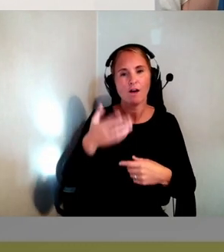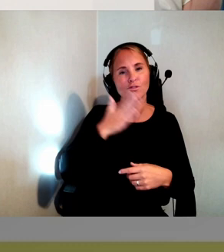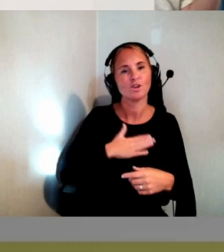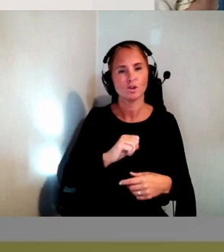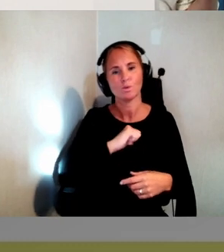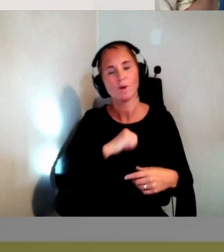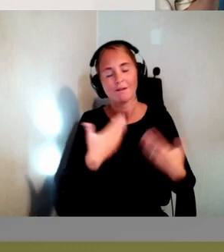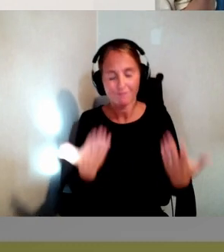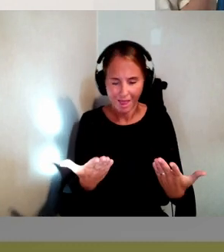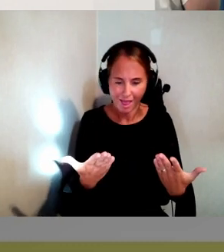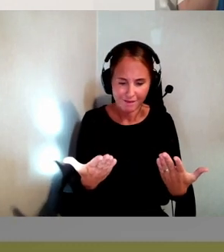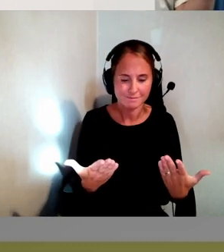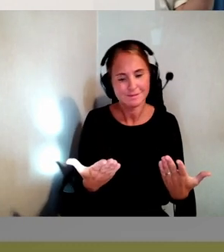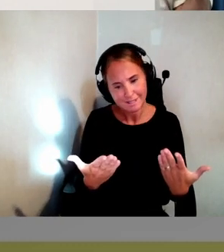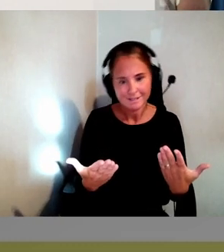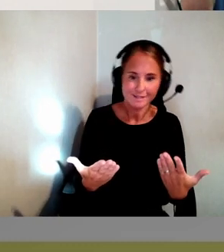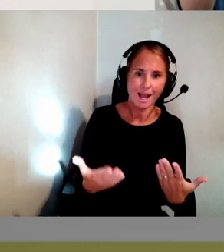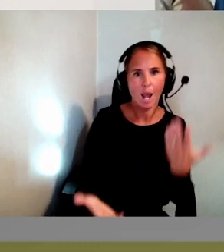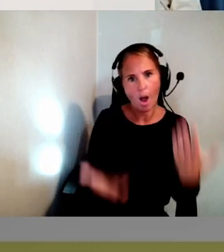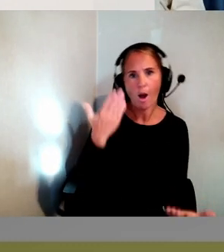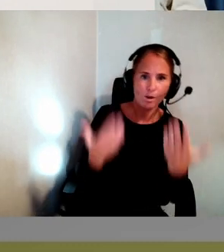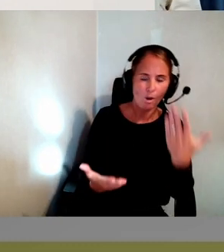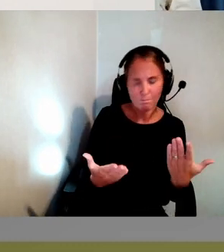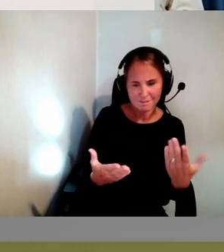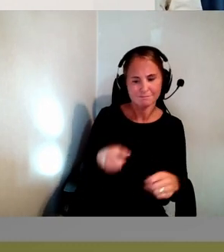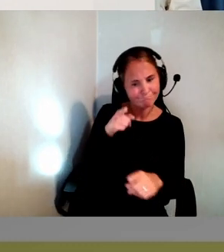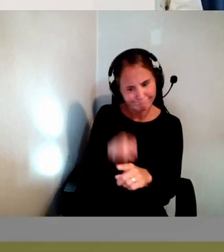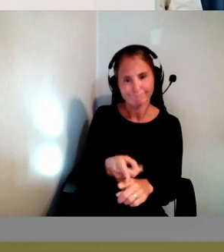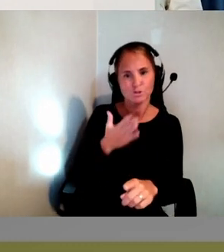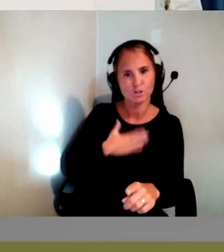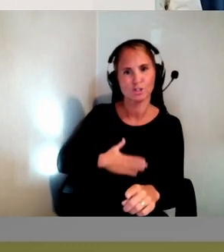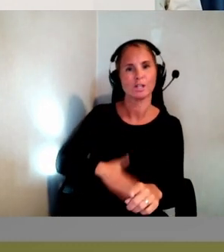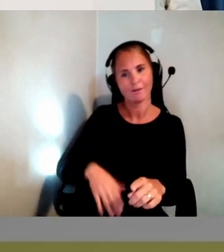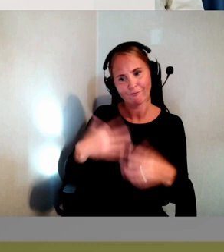fysisk knapp eller ett reglage som du stöter på din